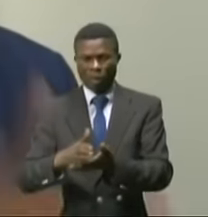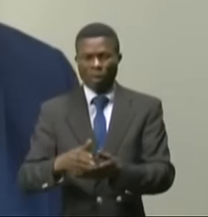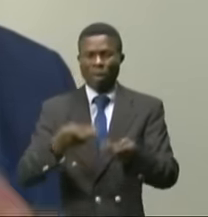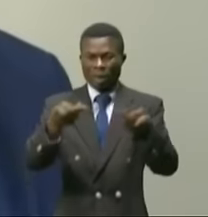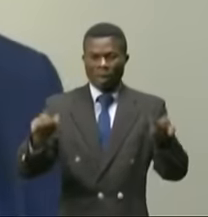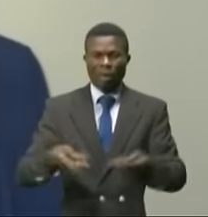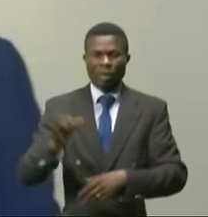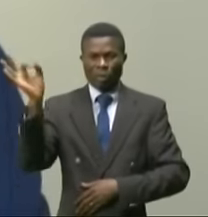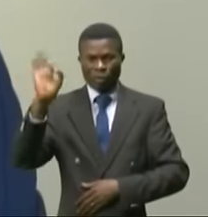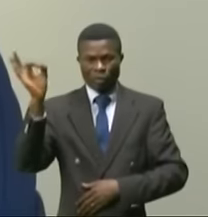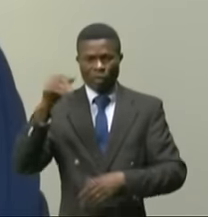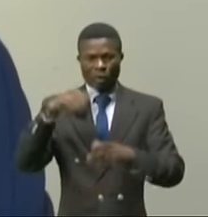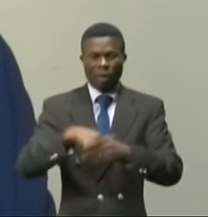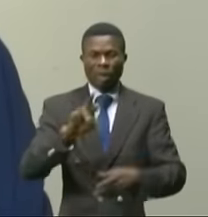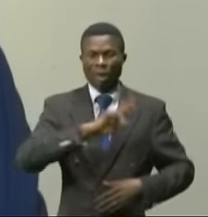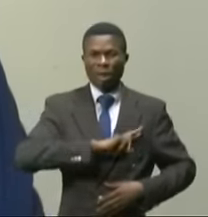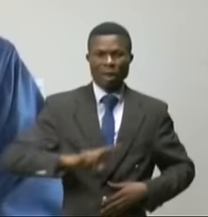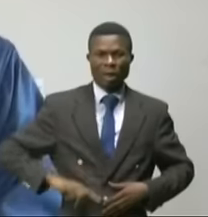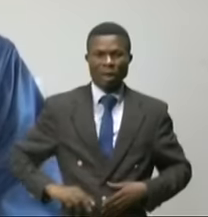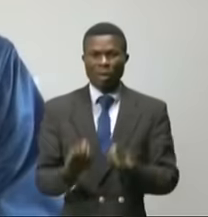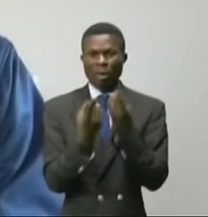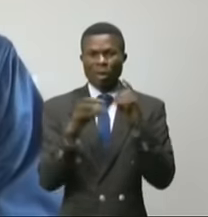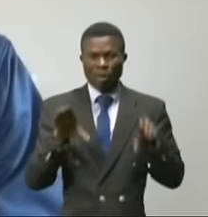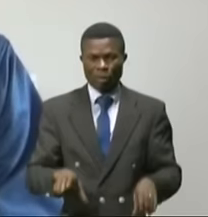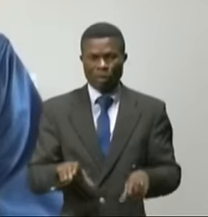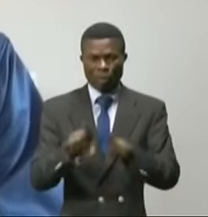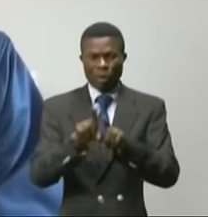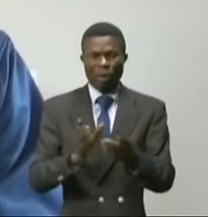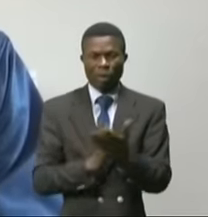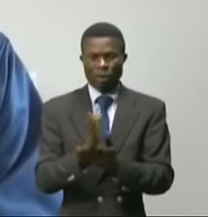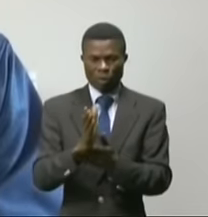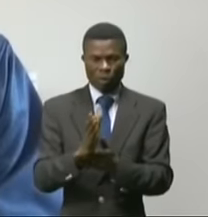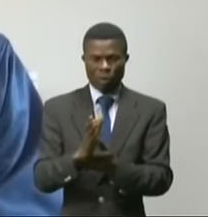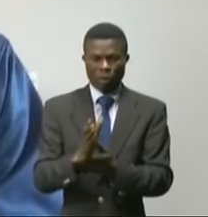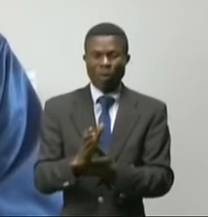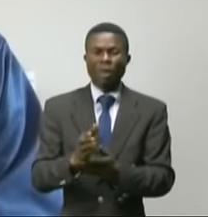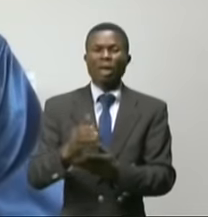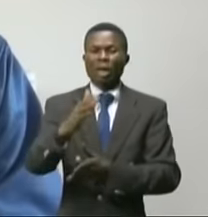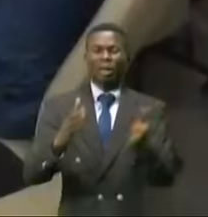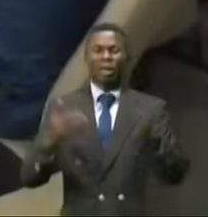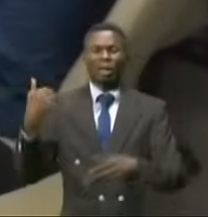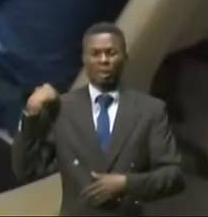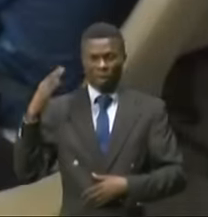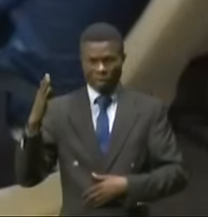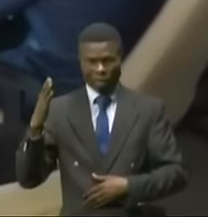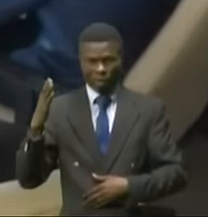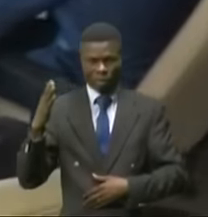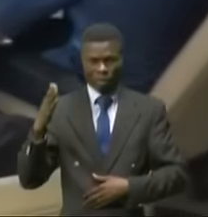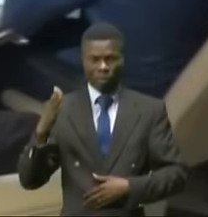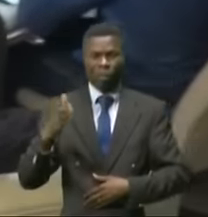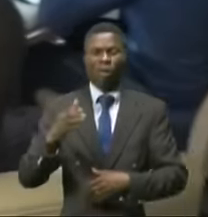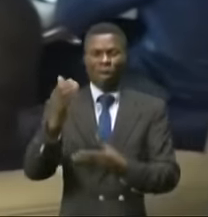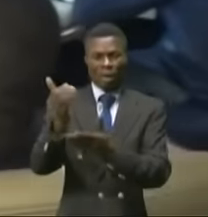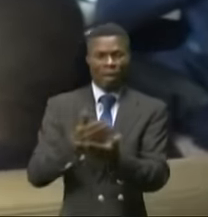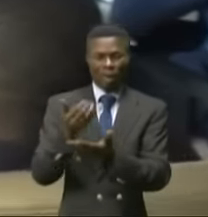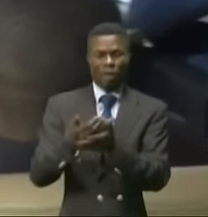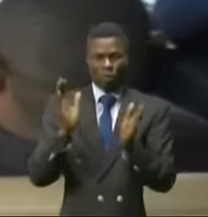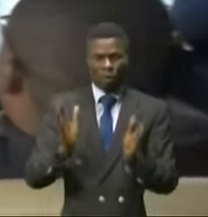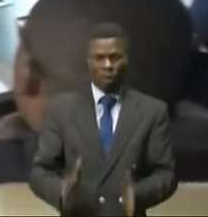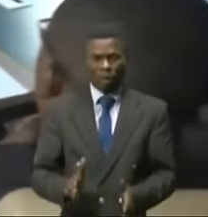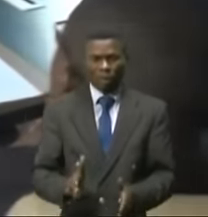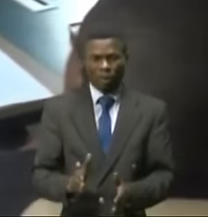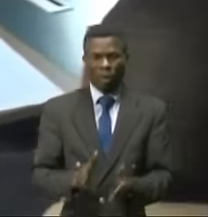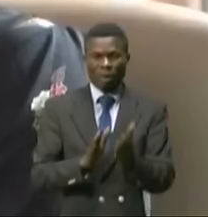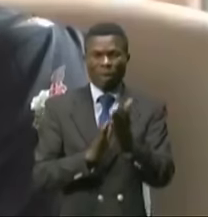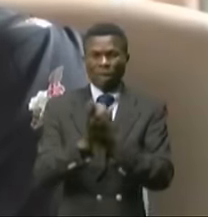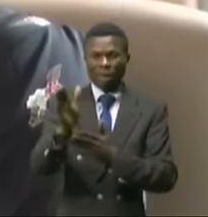concessions forestières en République démocratique du Congo et droits dus au trésor public par des exploitants. Les